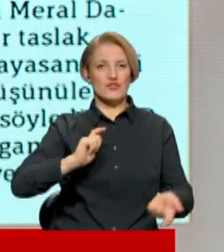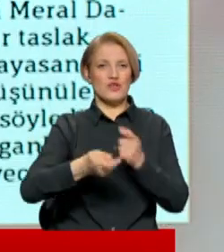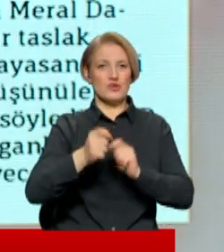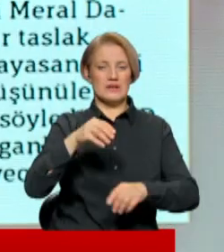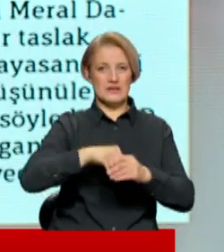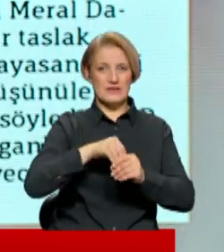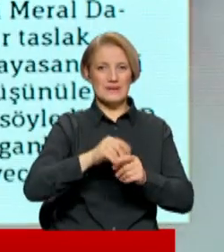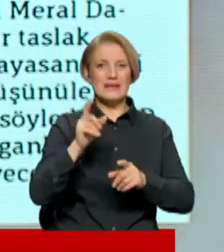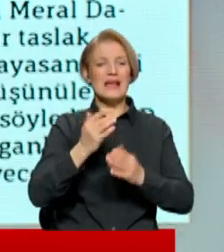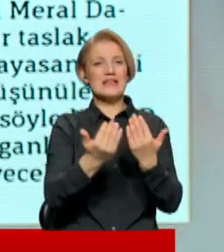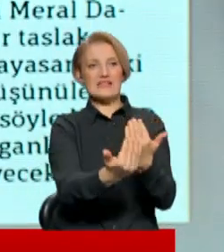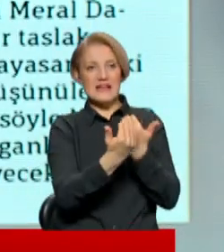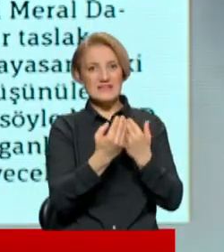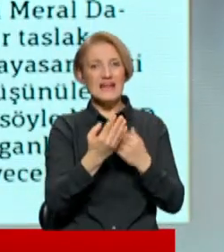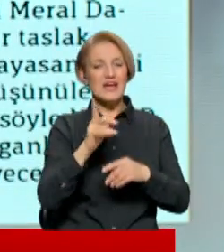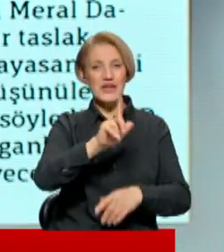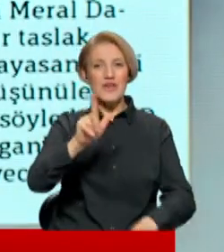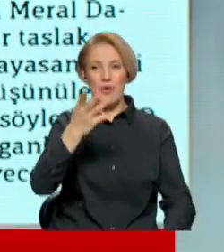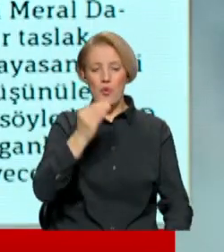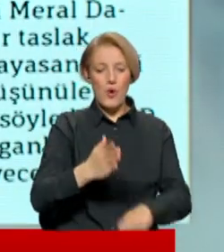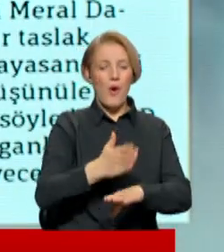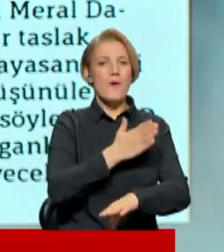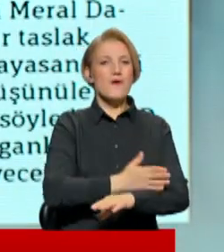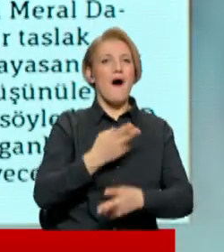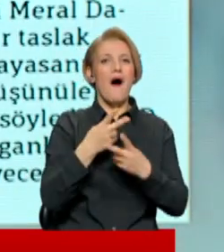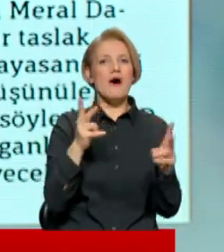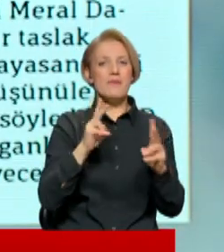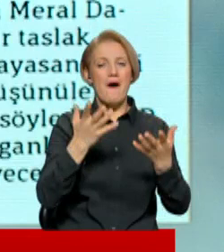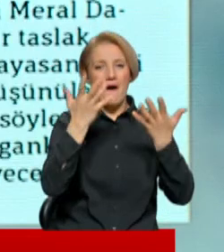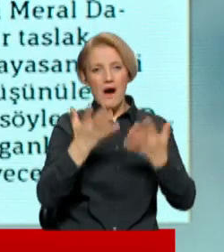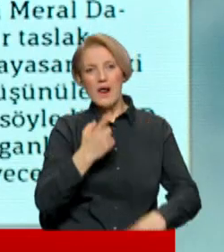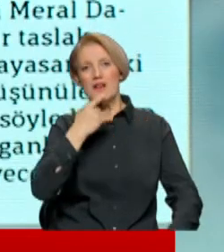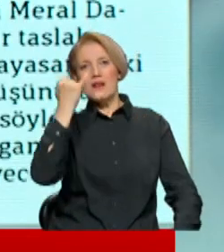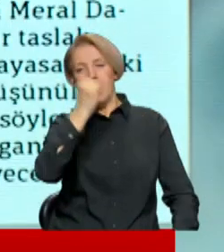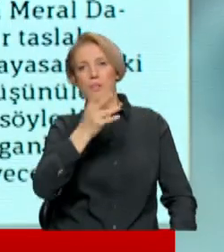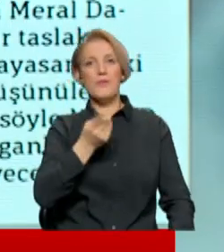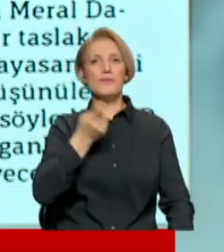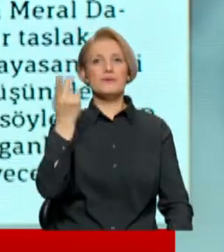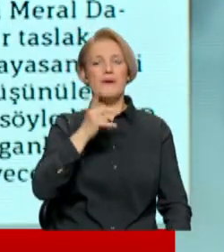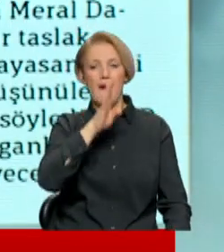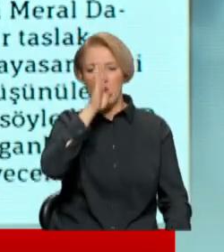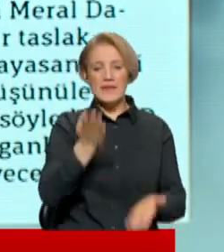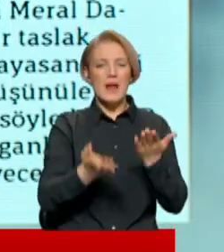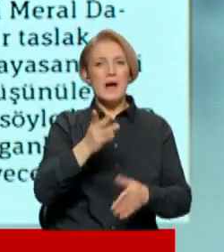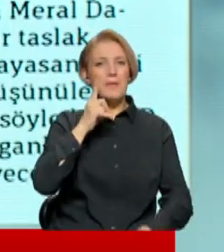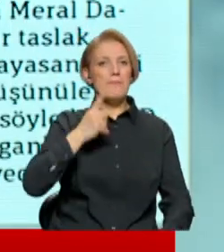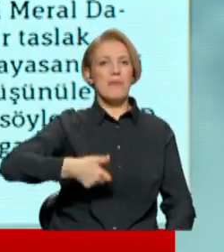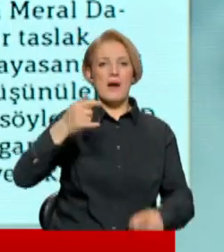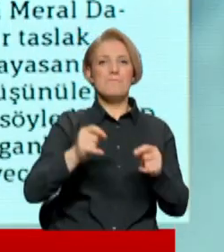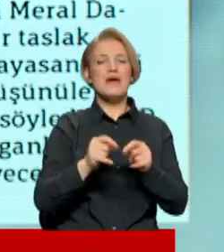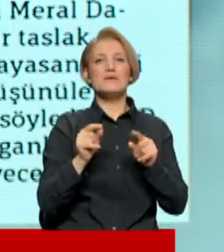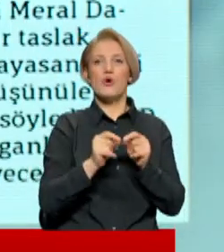desteğe ihtiyaç duyunca önceki açıklamalarını ağır suçlamalarını unuttu adalet bakanı Bekir Bozdağ